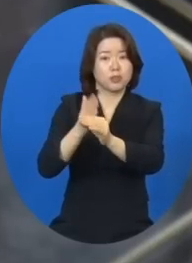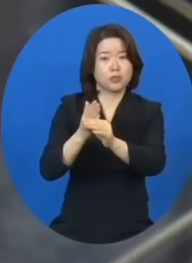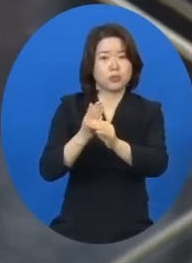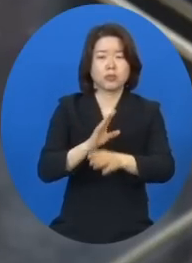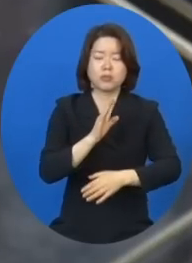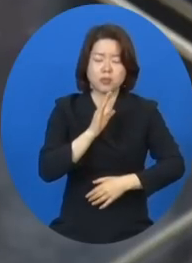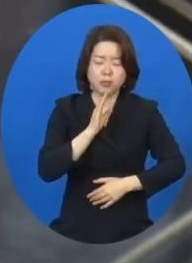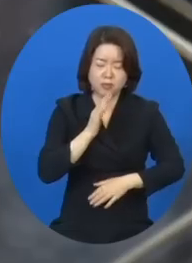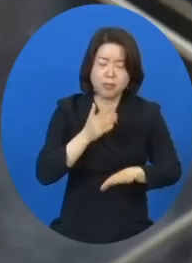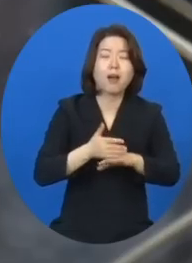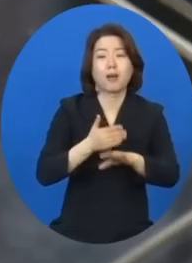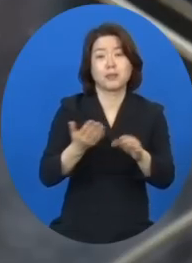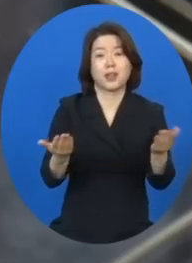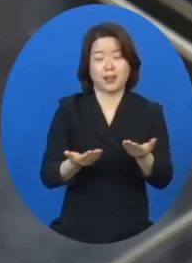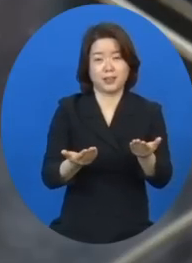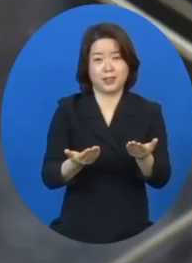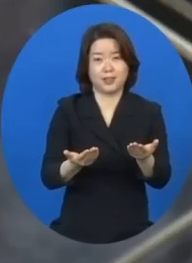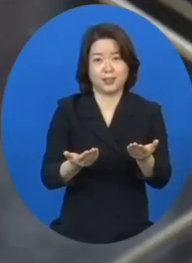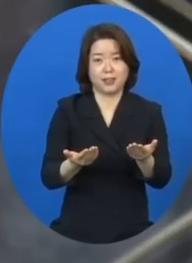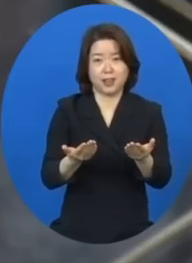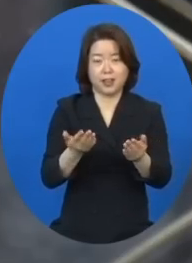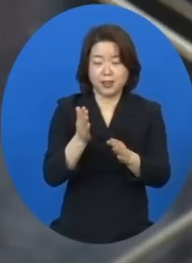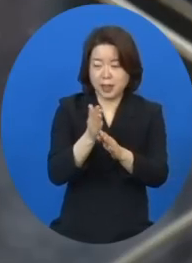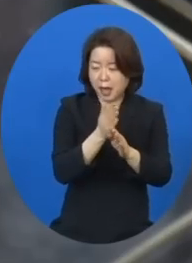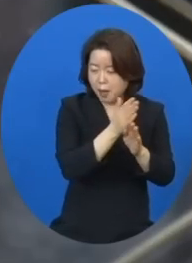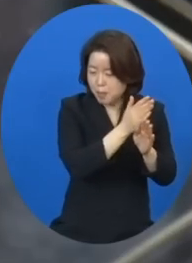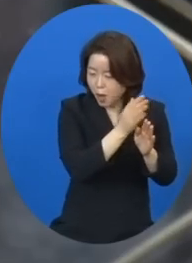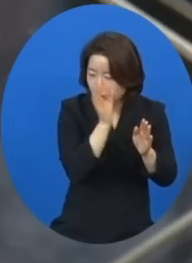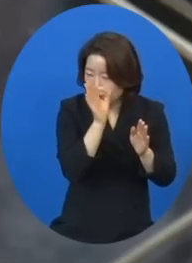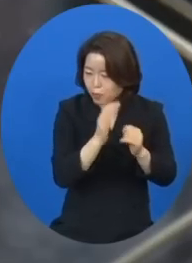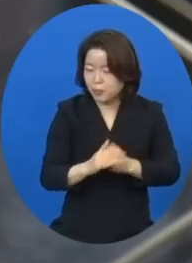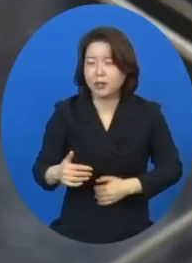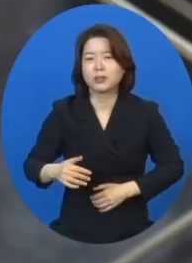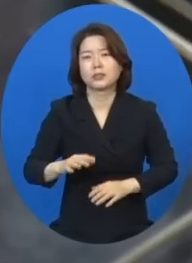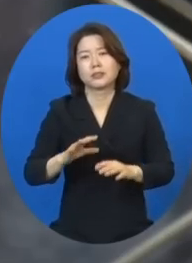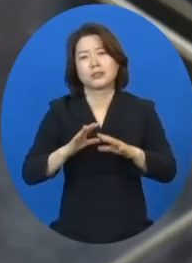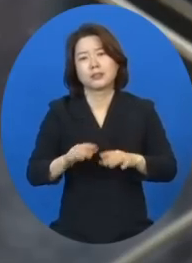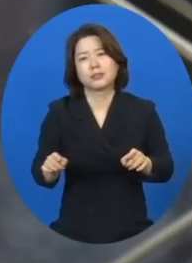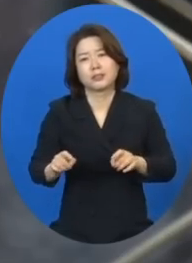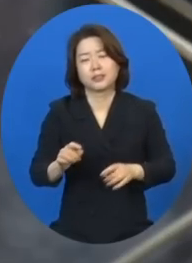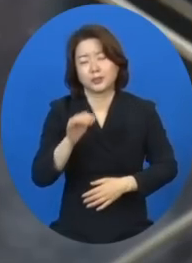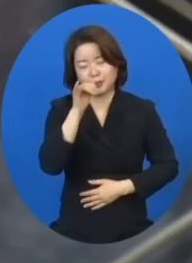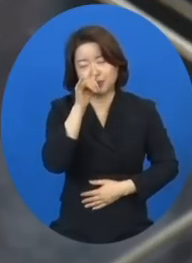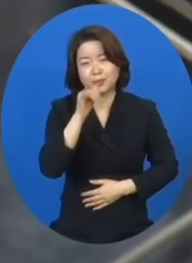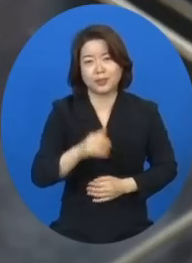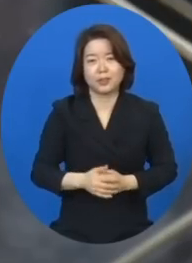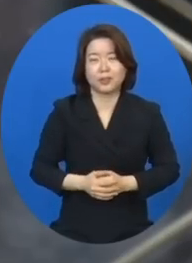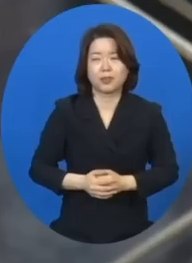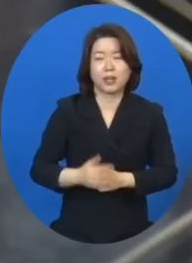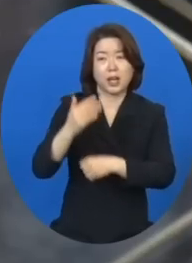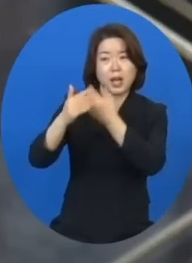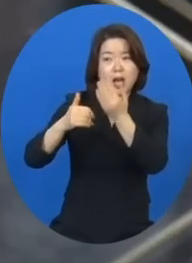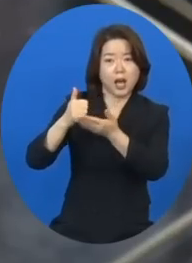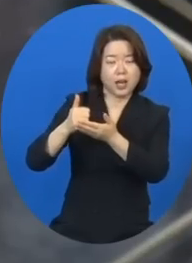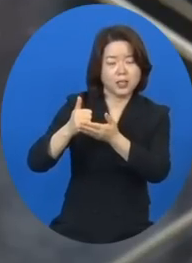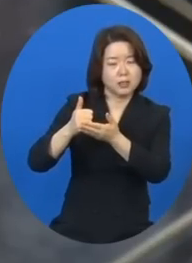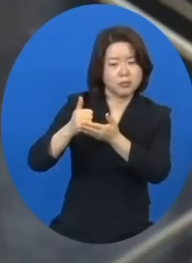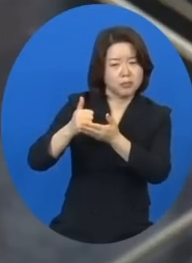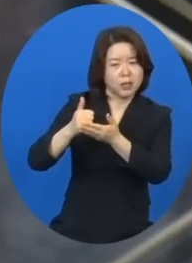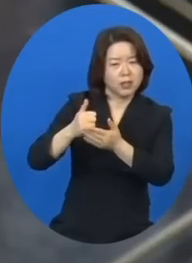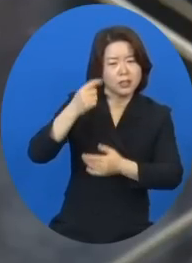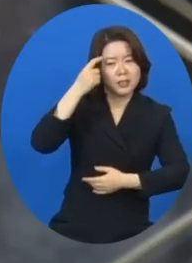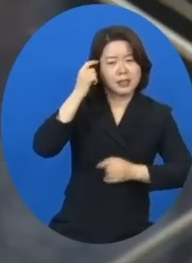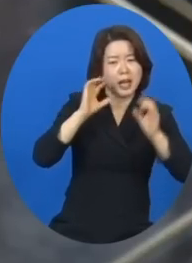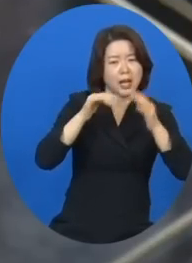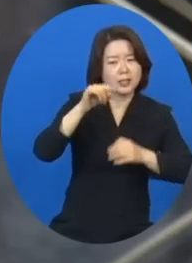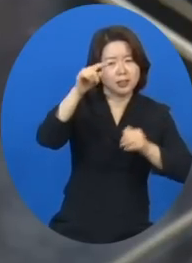감사한 일이지요. 그런데 한편으로는 두렵습니다. 하나님 왜 보내주시는 거지요? 내가 정말로